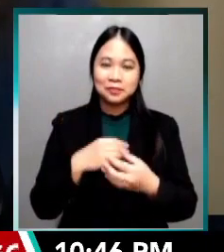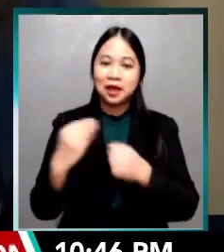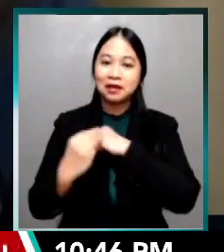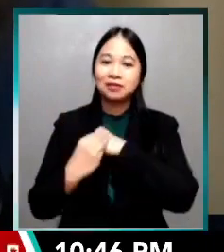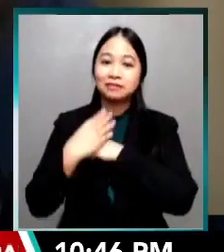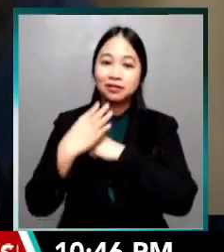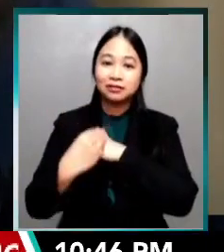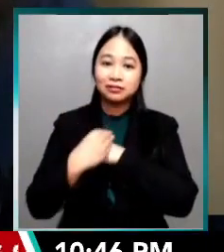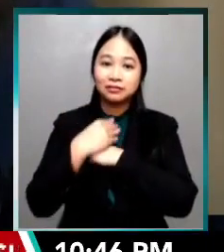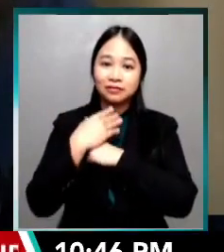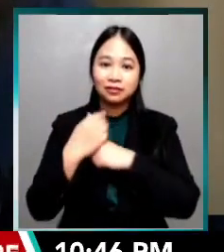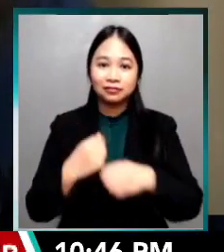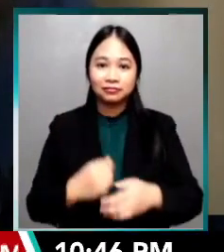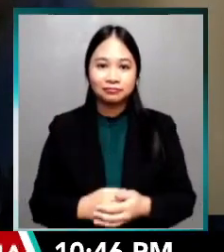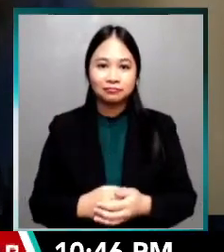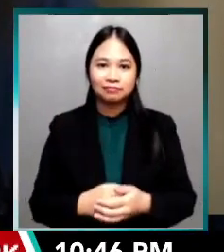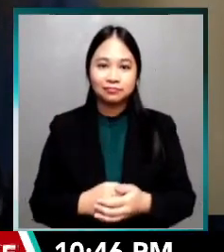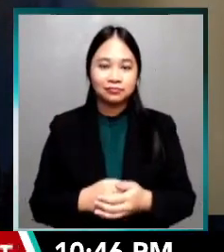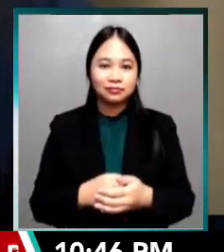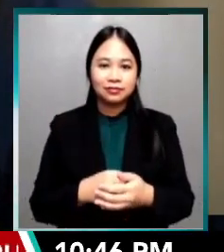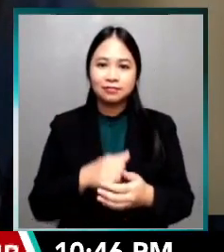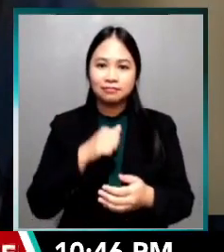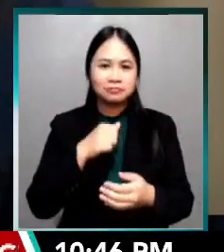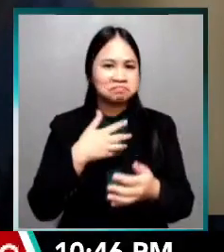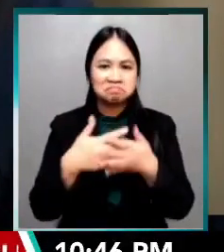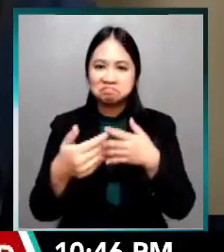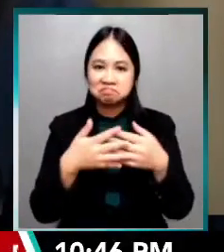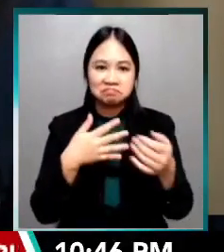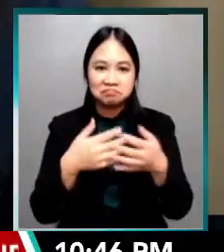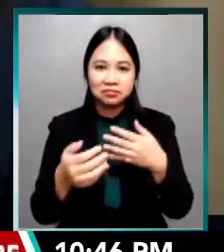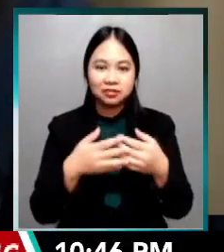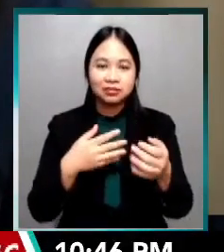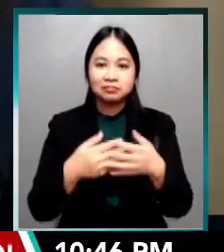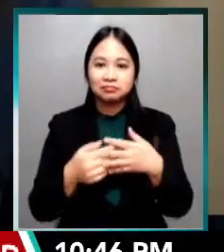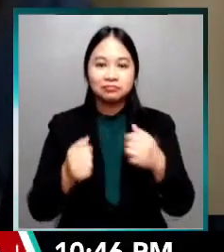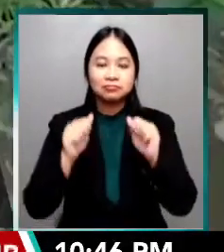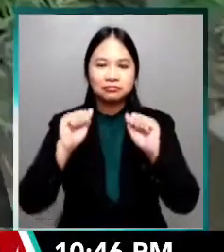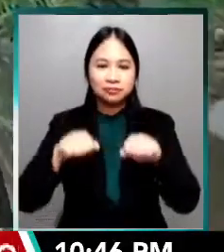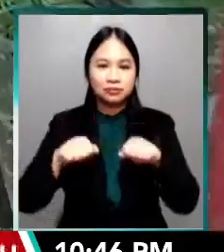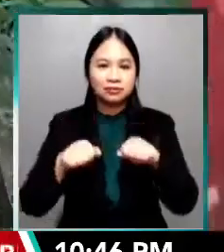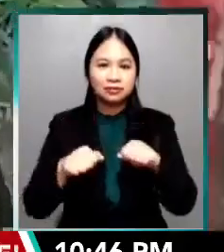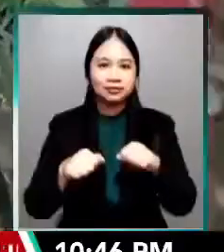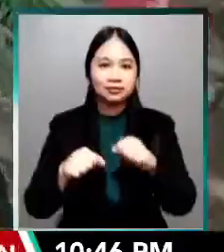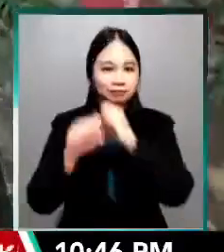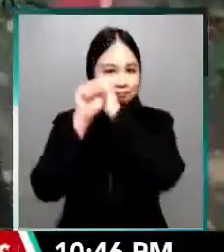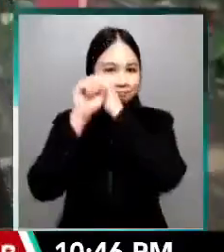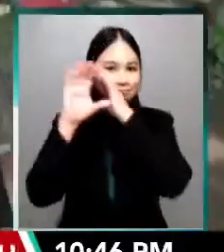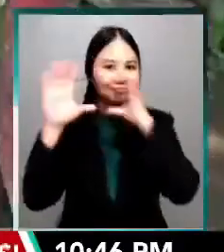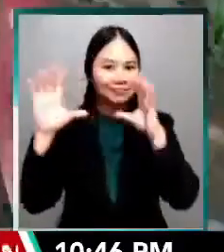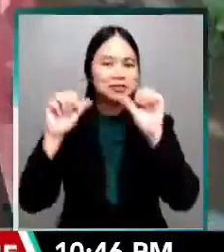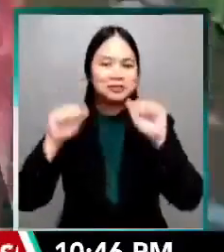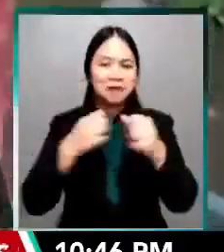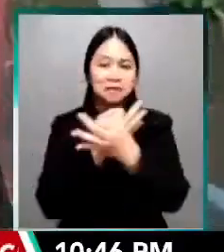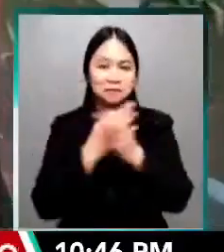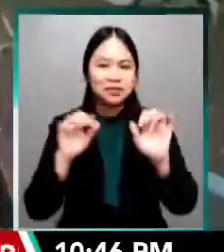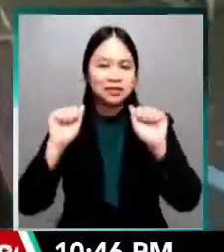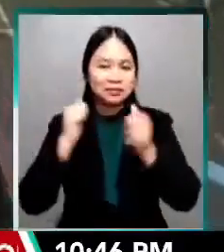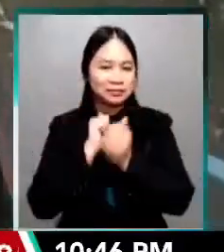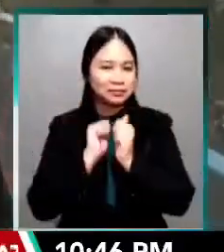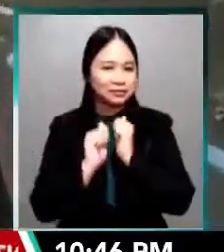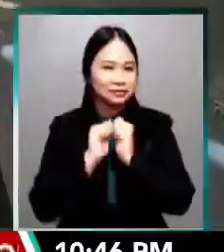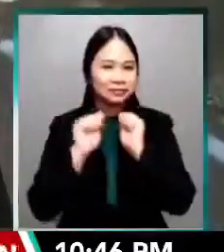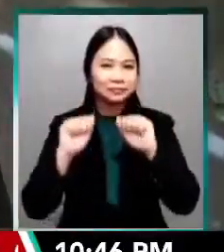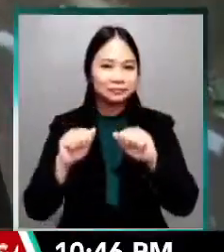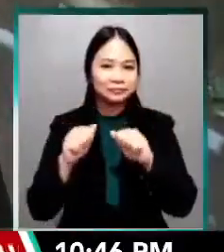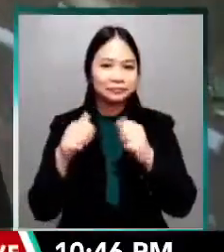hindi masamang mag-aral, libre lang. Kaya mag-aral ka. Sa murang edad ay pinaampon si Enrico. Wala